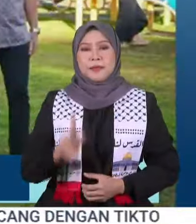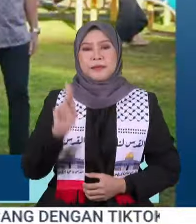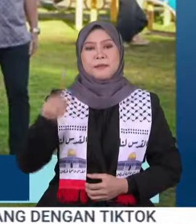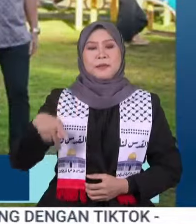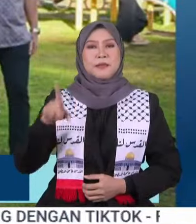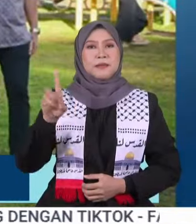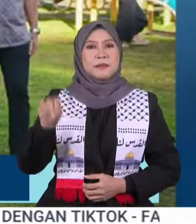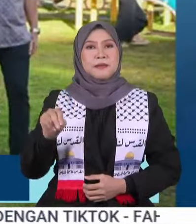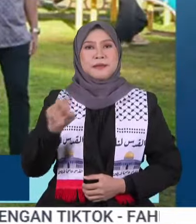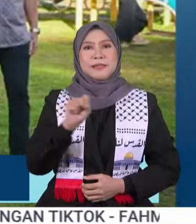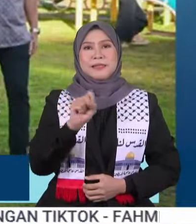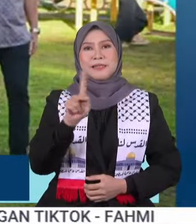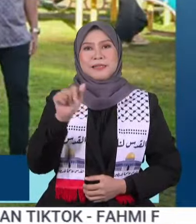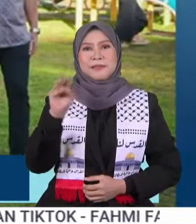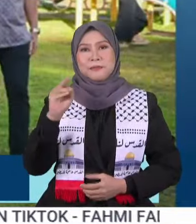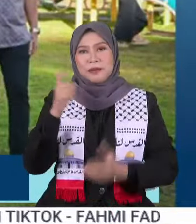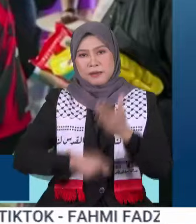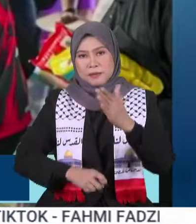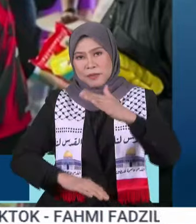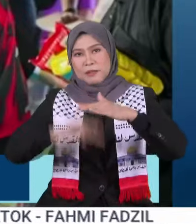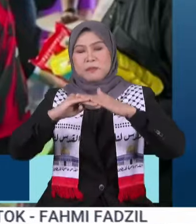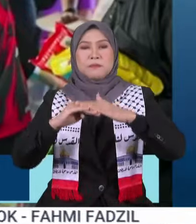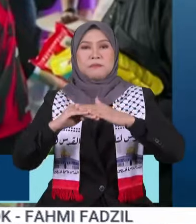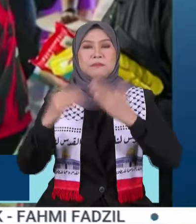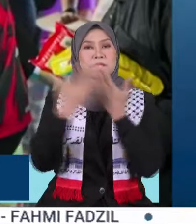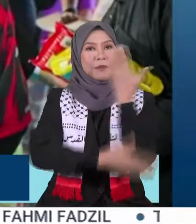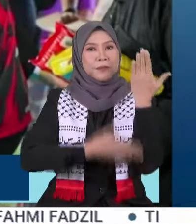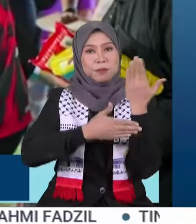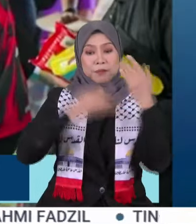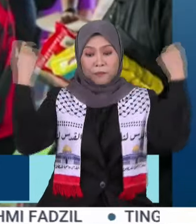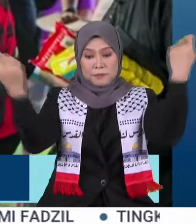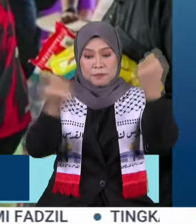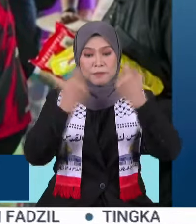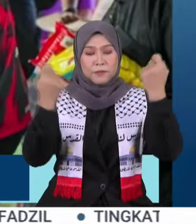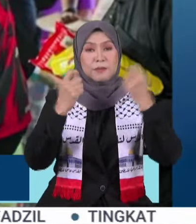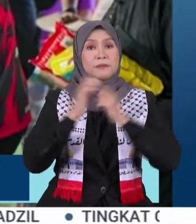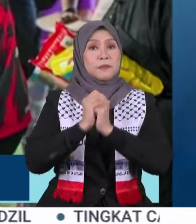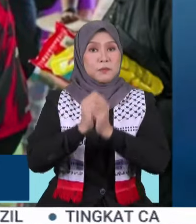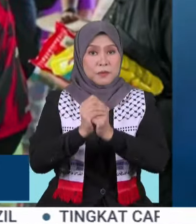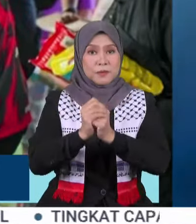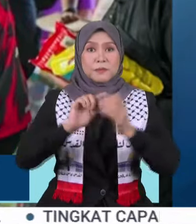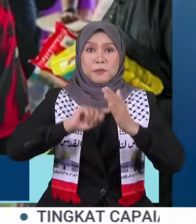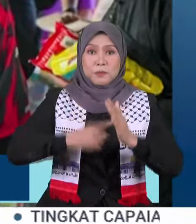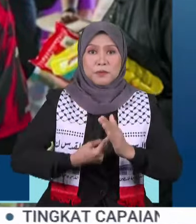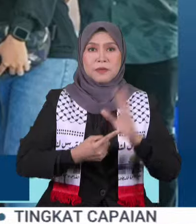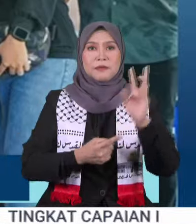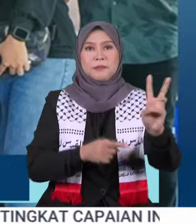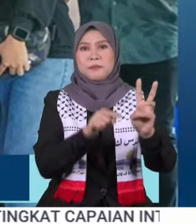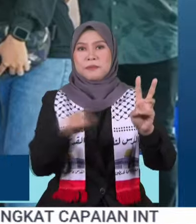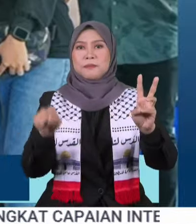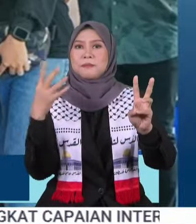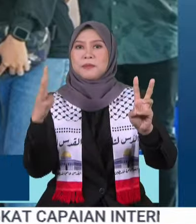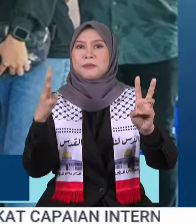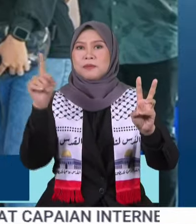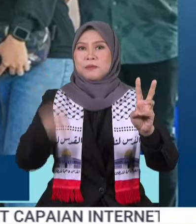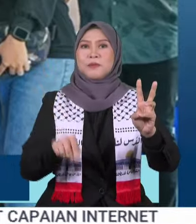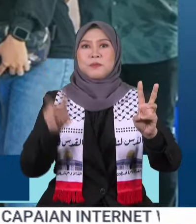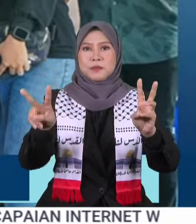KPDN laksana skim harga maksimum musim perayaan di seluruh negara sempena sambutan Tahun Baru Cina berkuat kuasa 6 hingga 14